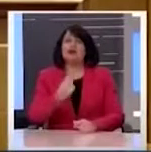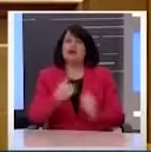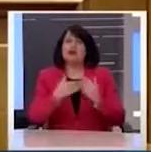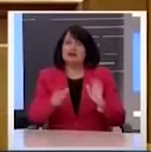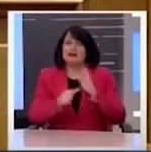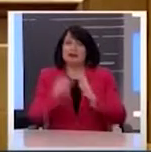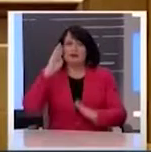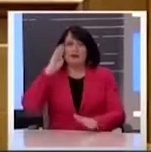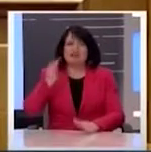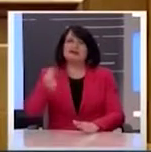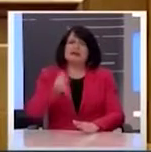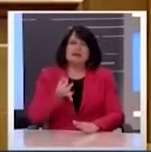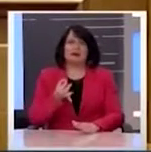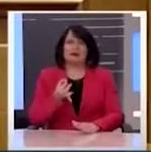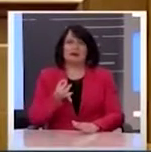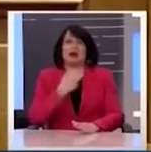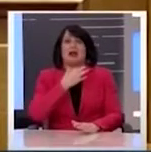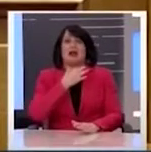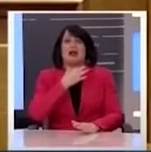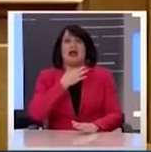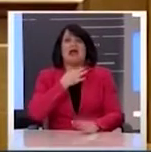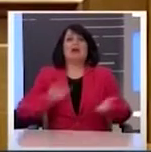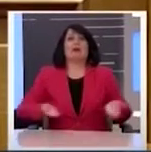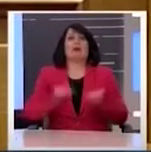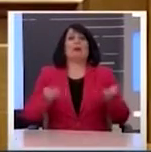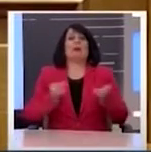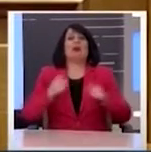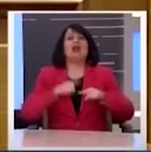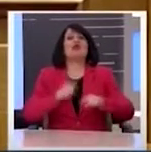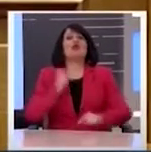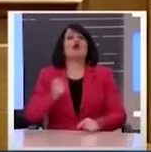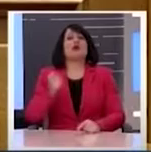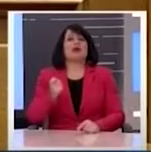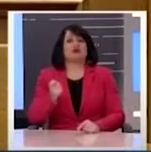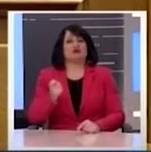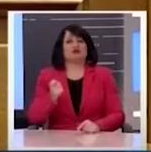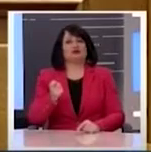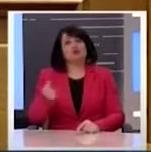δημόσια για την ανάγκη ελάφρυνσης του ελληνικού δημόσιου χρέους.